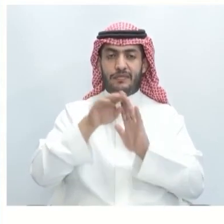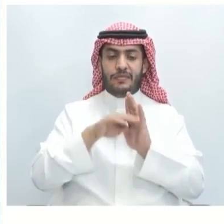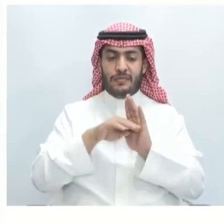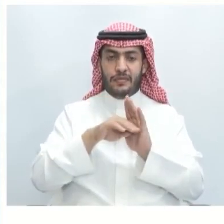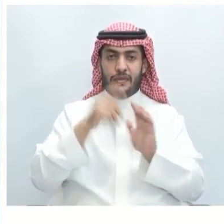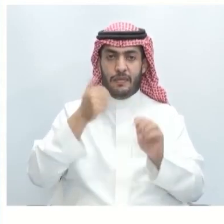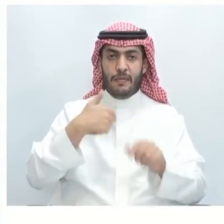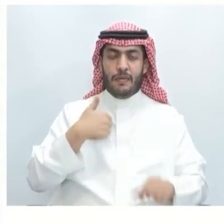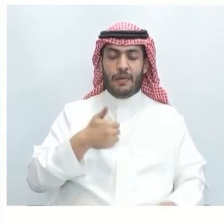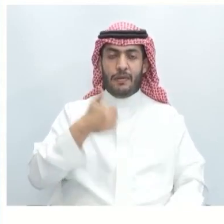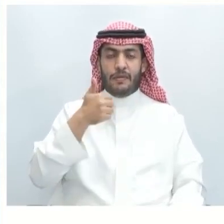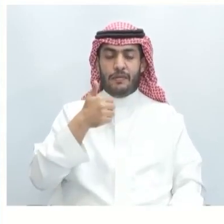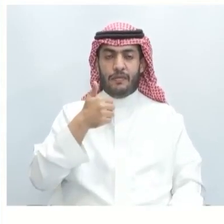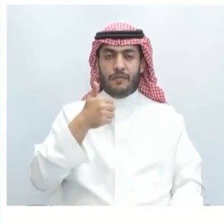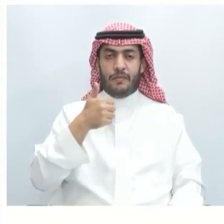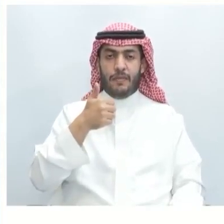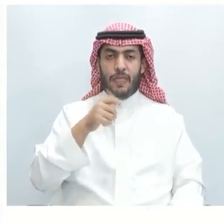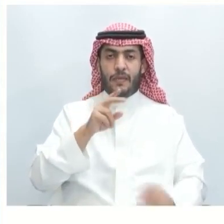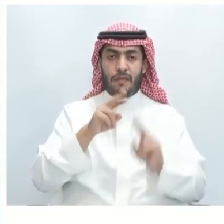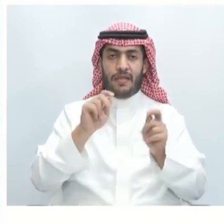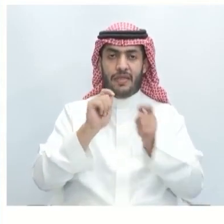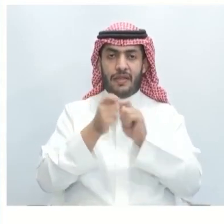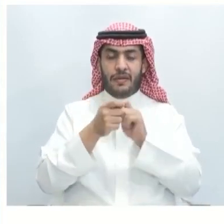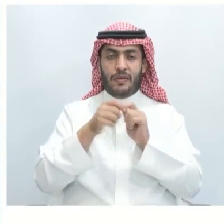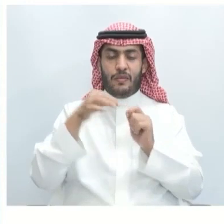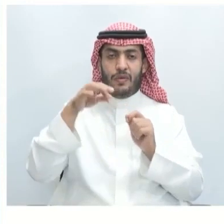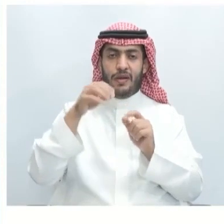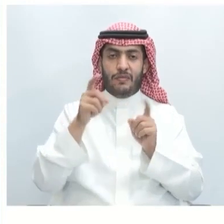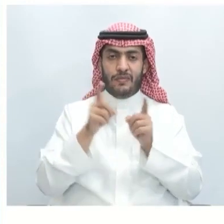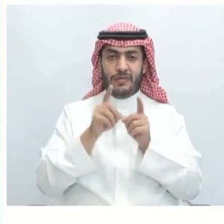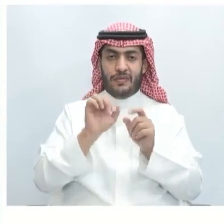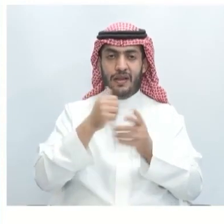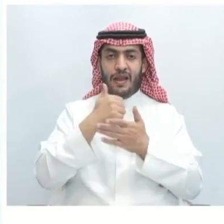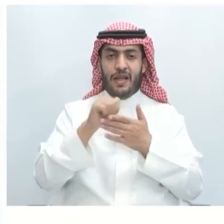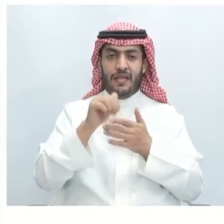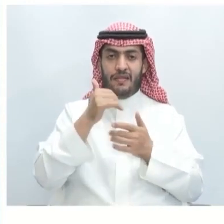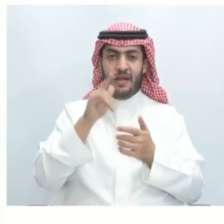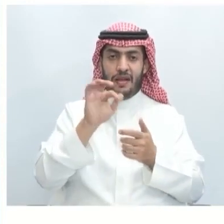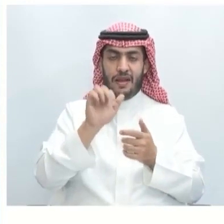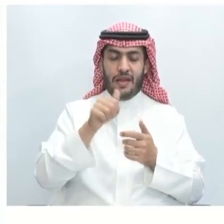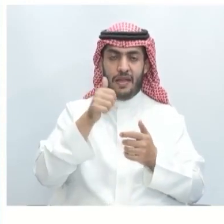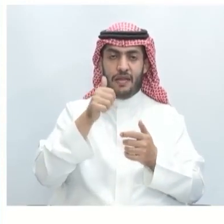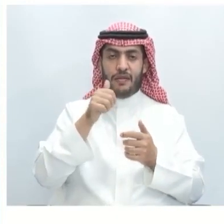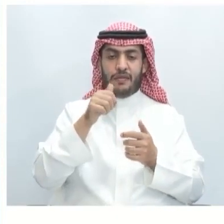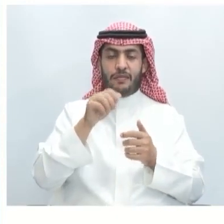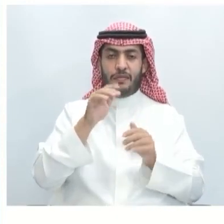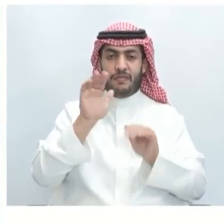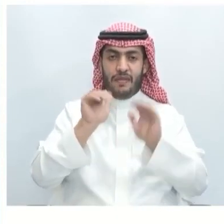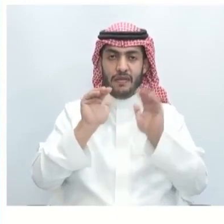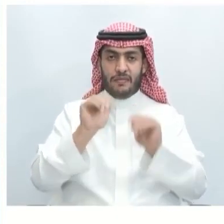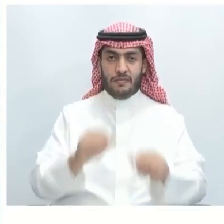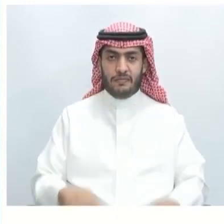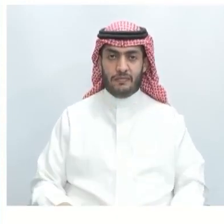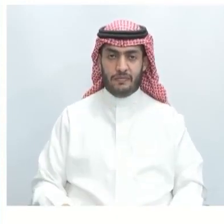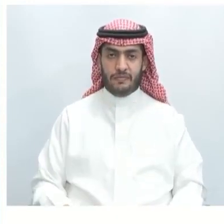وايضا تستطيع القيام ببعض التعديلات على ورقه الملخص من خلال حذف الخلايا التي تكون فارغه